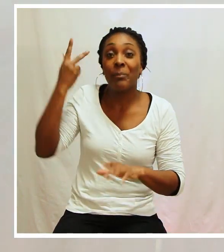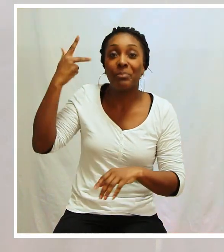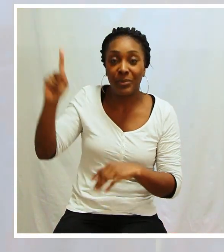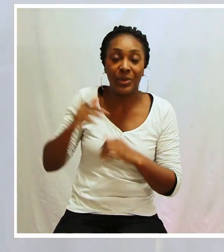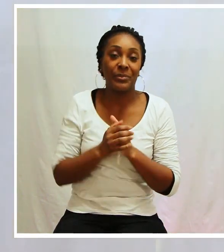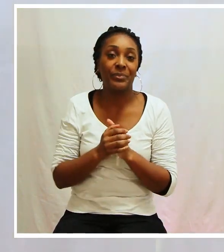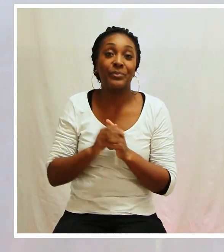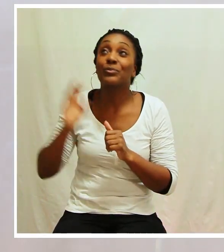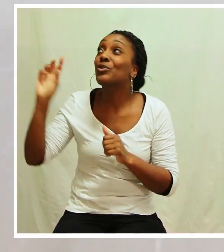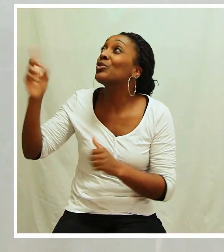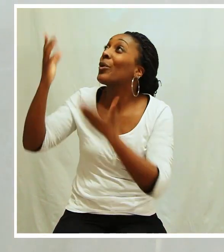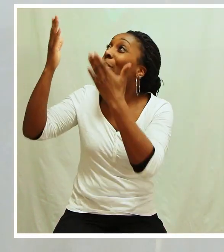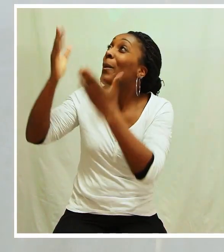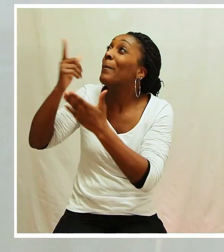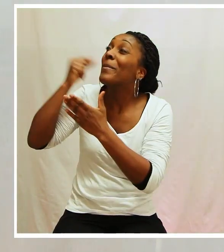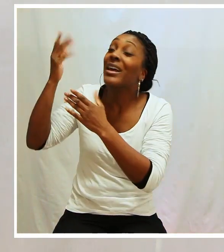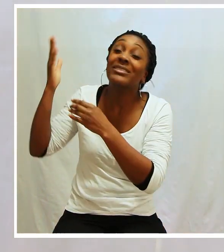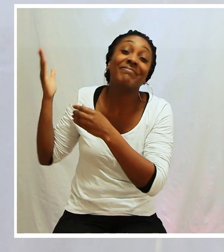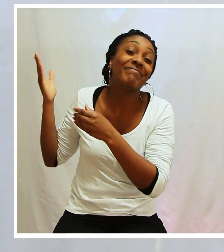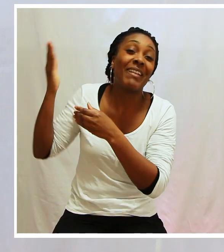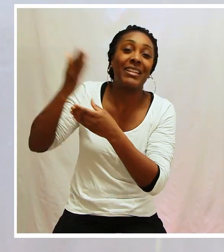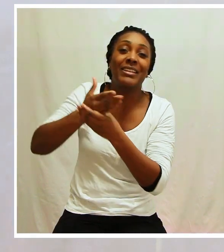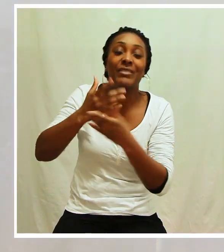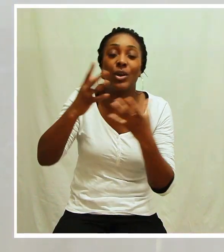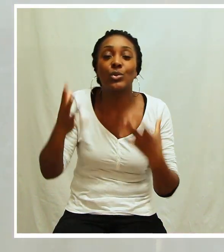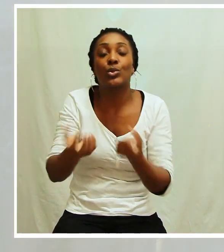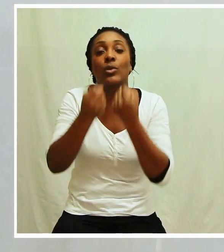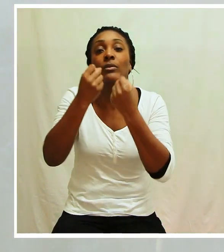Père, vient au secours de ses enfants.